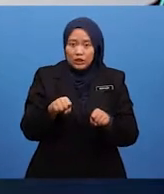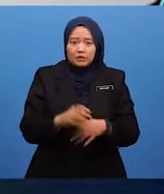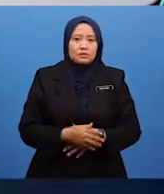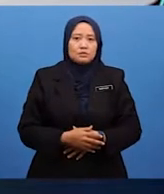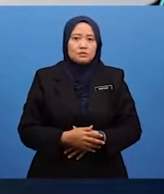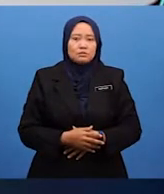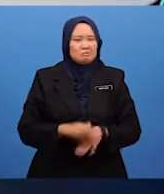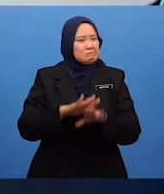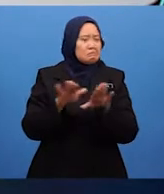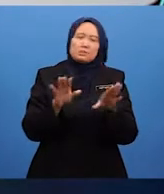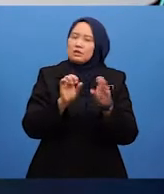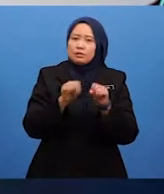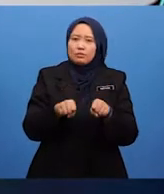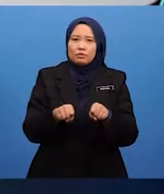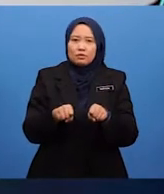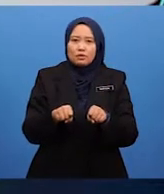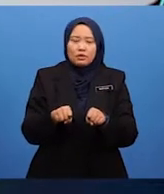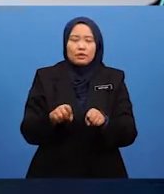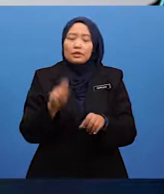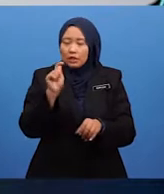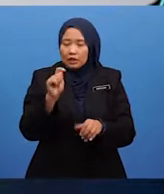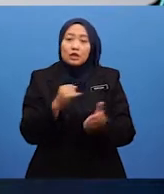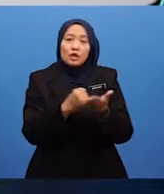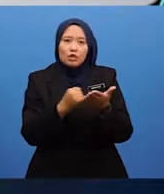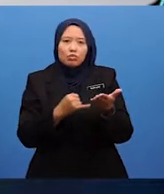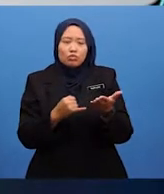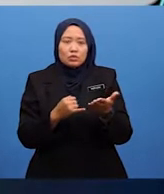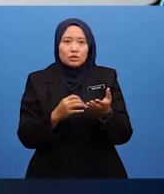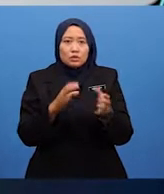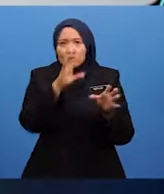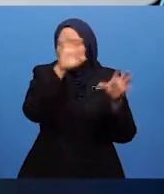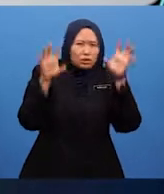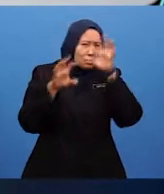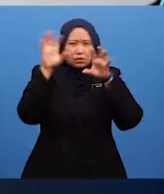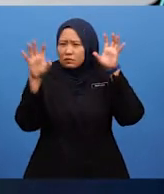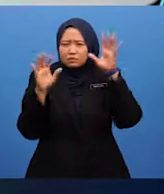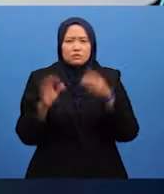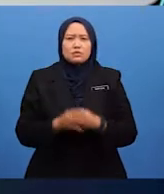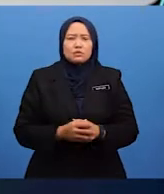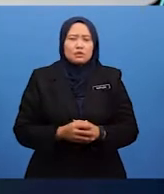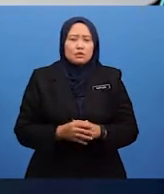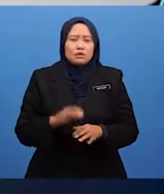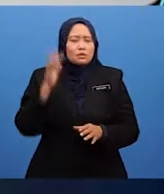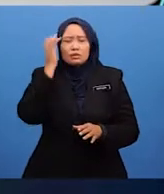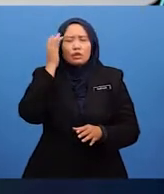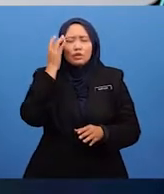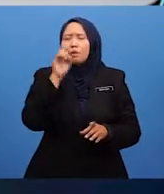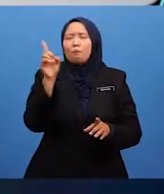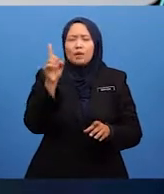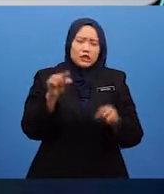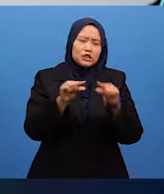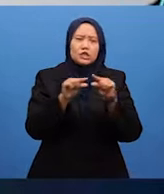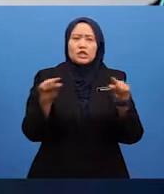sebenarnya tak boleh sebut nanti menyebabkan karya ataupun lukisan teknikal gitu jadi berserabut ah sebab lakuin saat